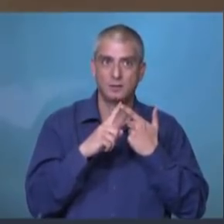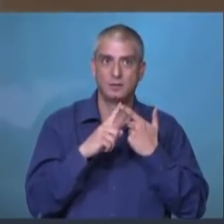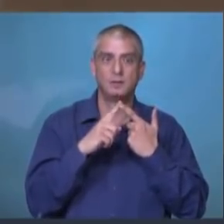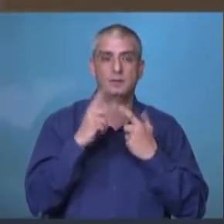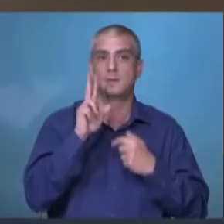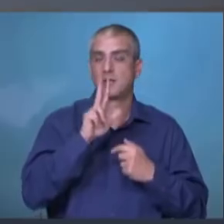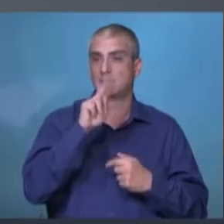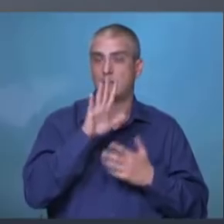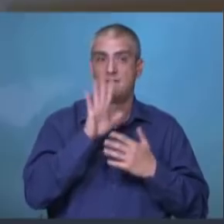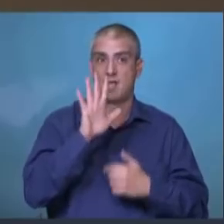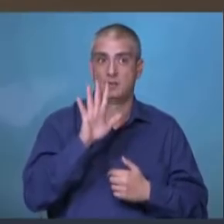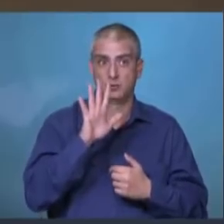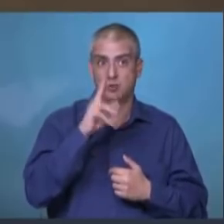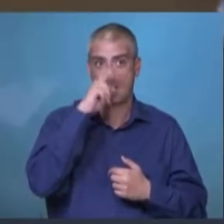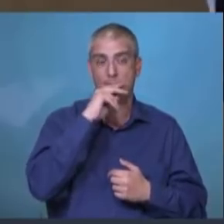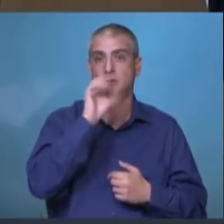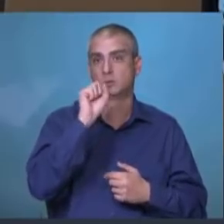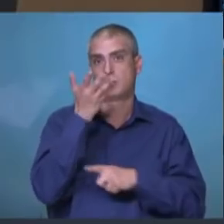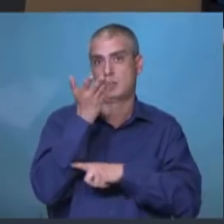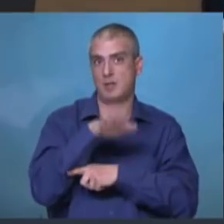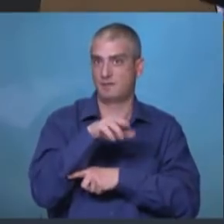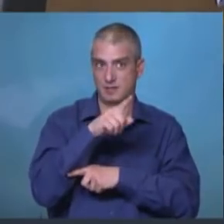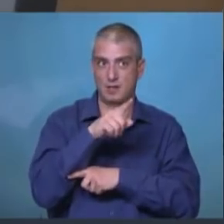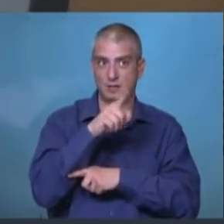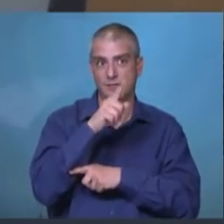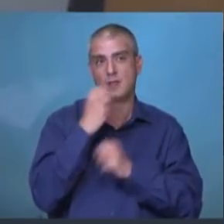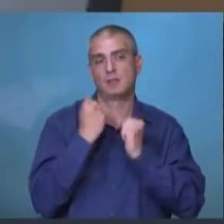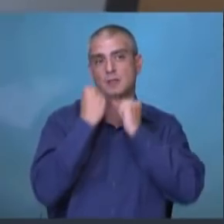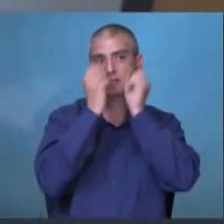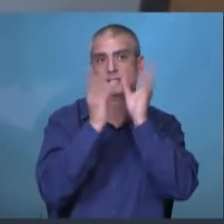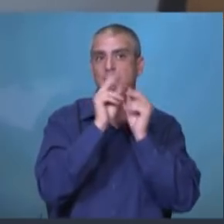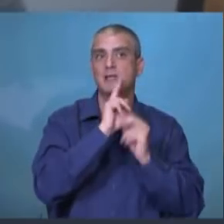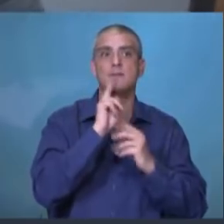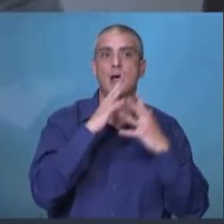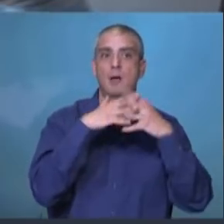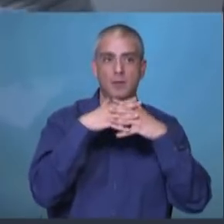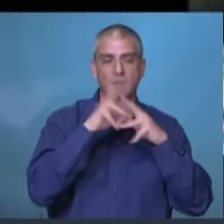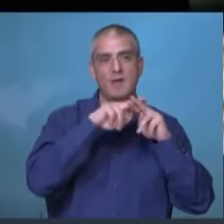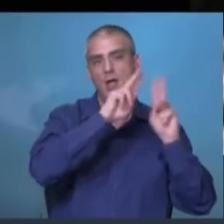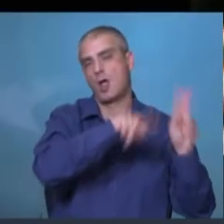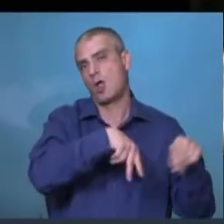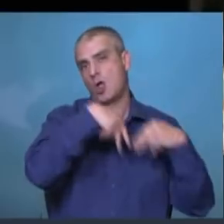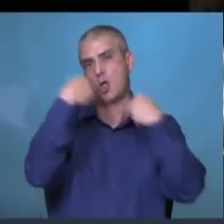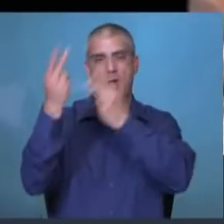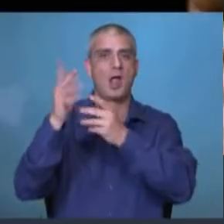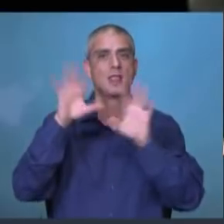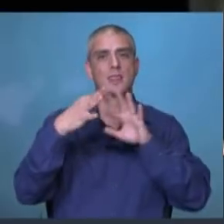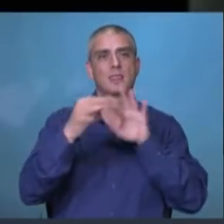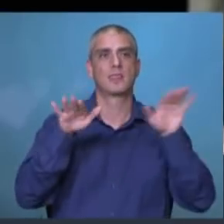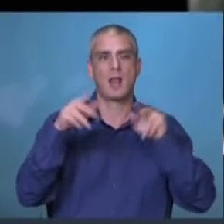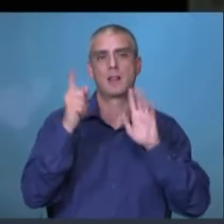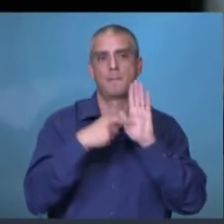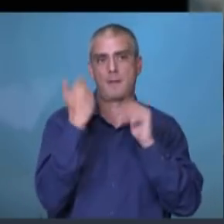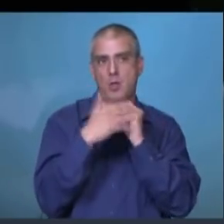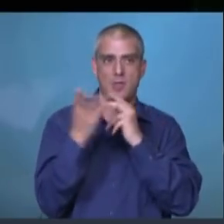במרס 2005, אביה של סוזי נפטר, היא נסעה להיות עם אמה בארצות הברית, ואז נסעה שוב לתאילנד בפעם האחרונה